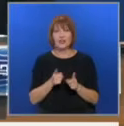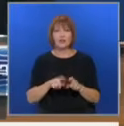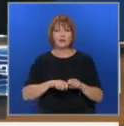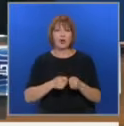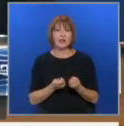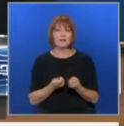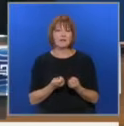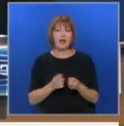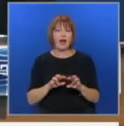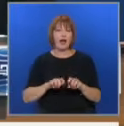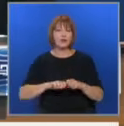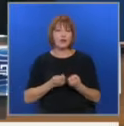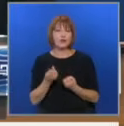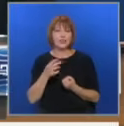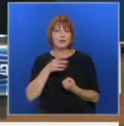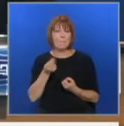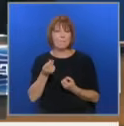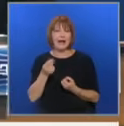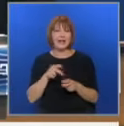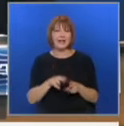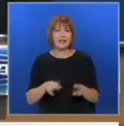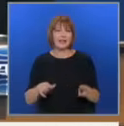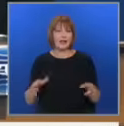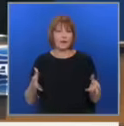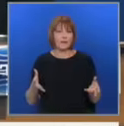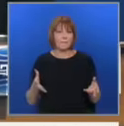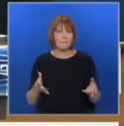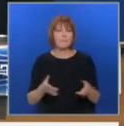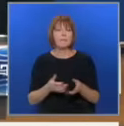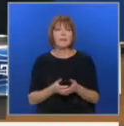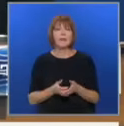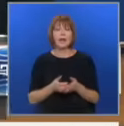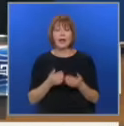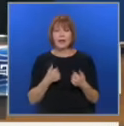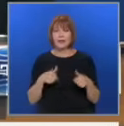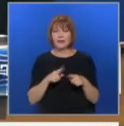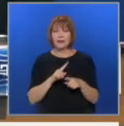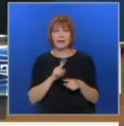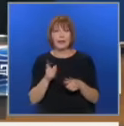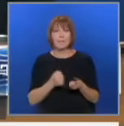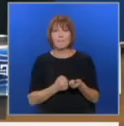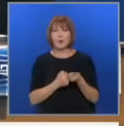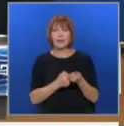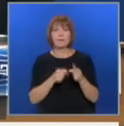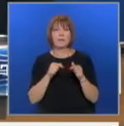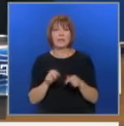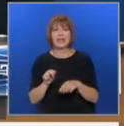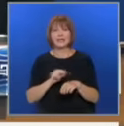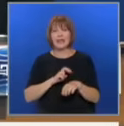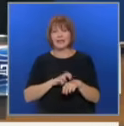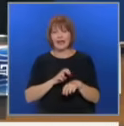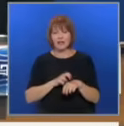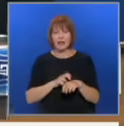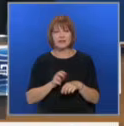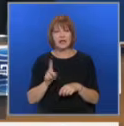пара в момента. С стари играчи нов отбор очевидно не може да се направи. Ние не подкрепяме тази декларация, нито